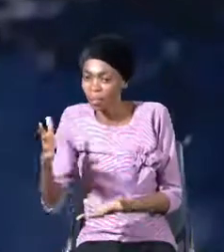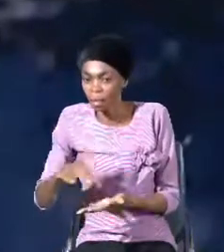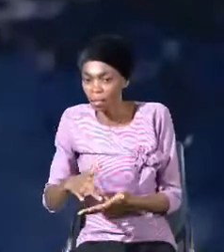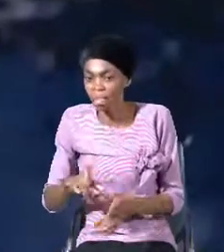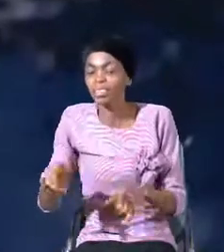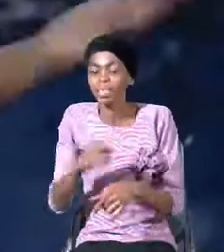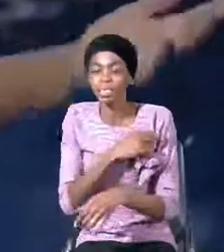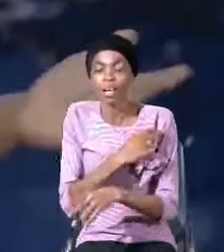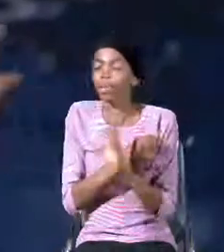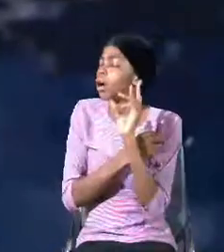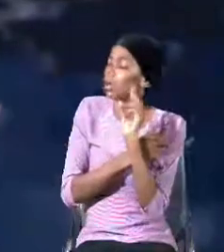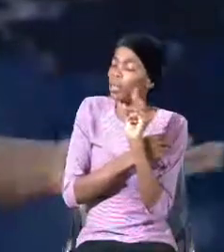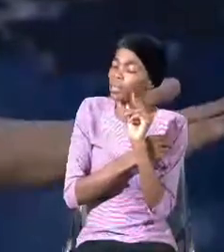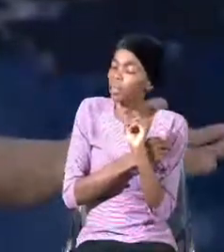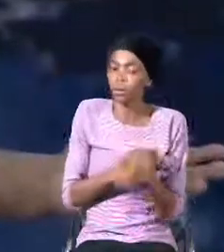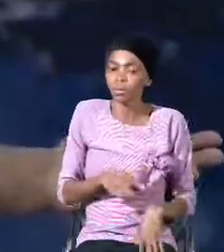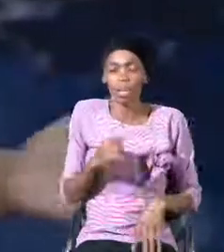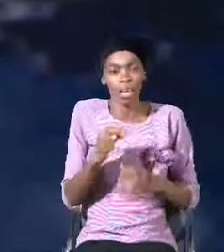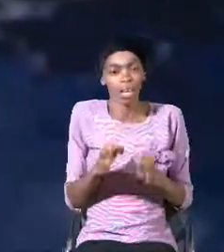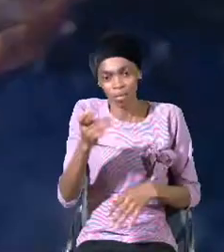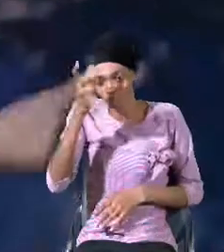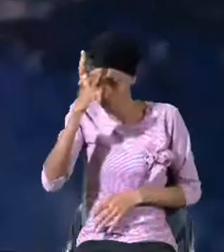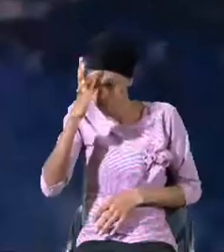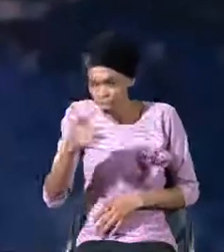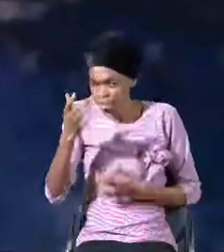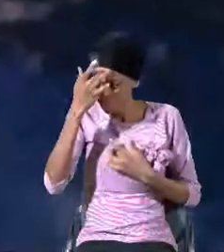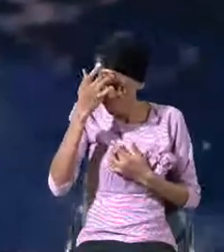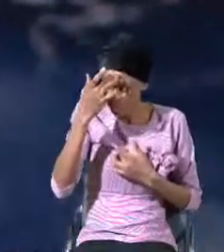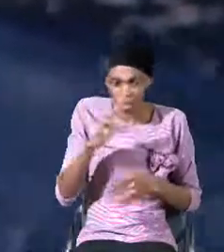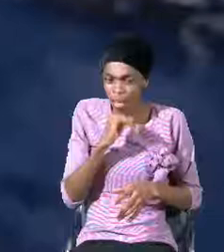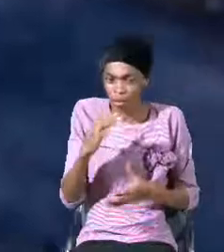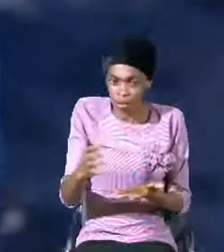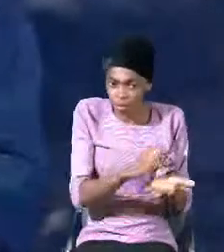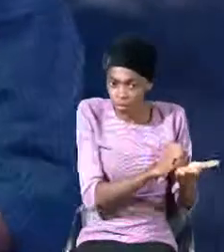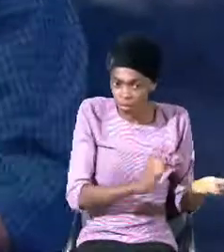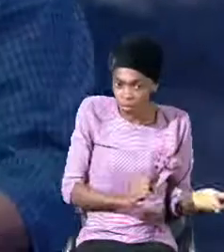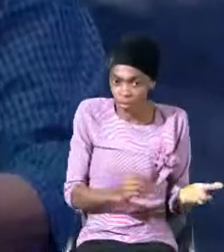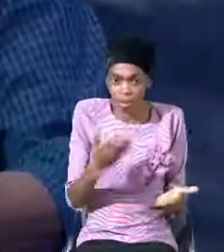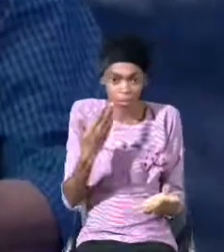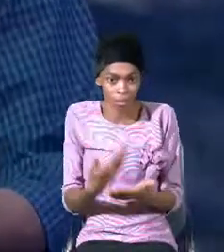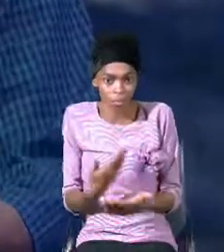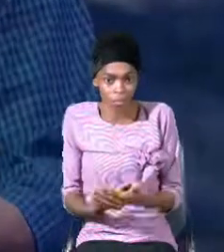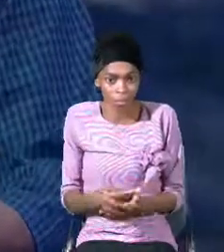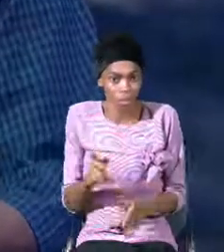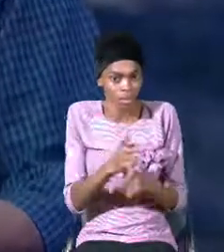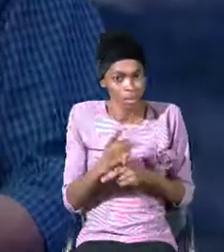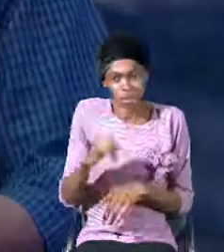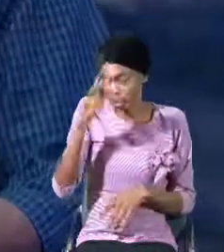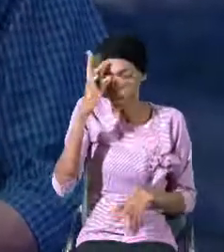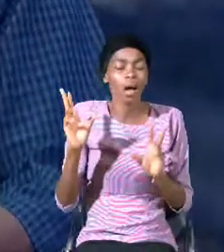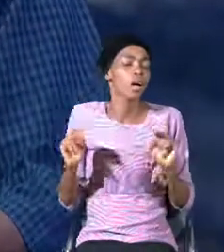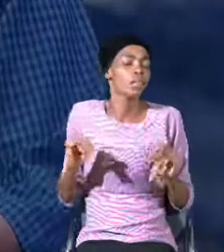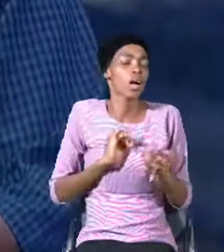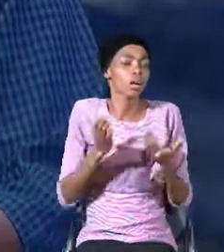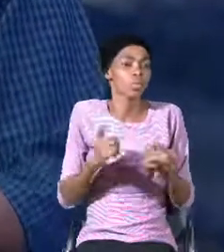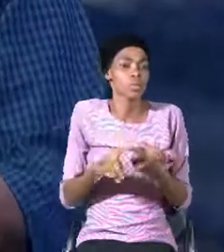enfants sont dans la pauvreté, mais ils ne peuvent pas prendre l'argent là pour prendre soin d'eux. Ah, je veux être un millionnaire.